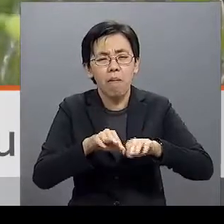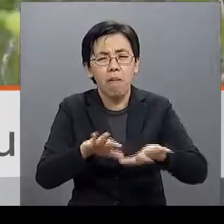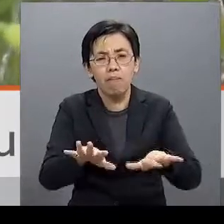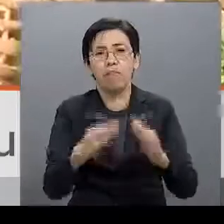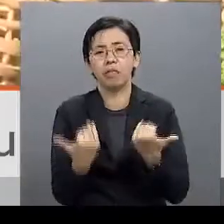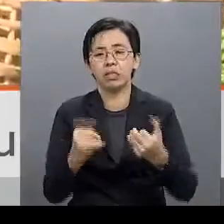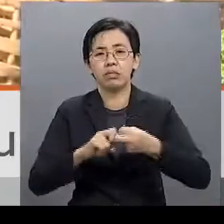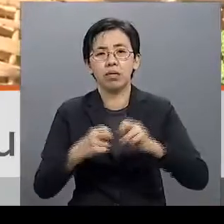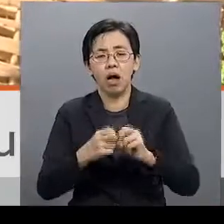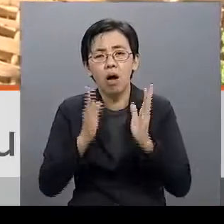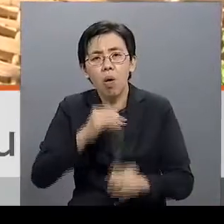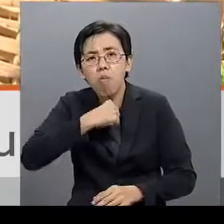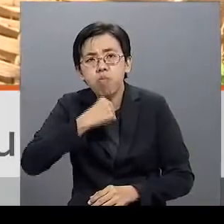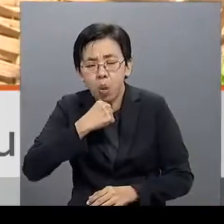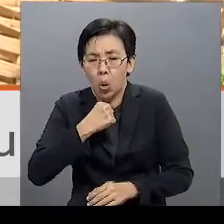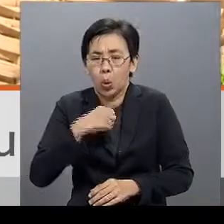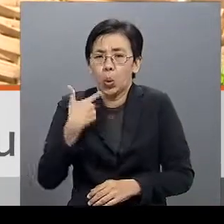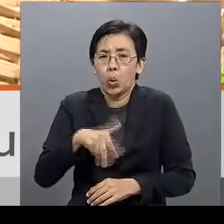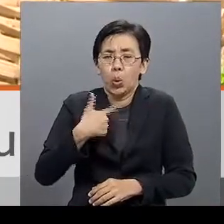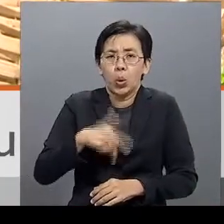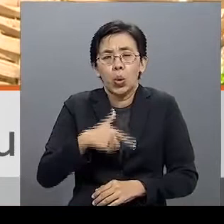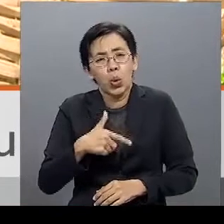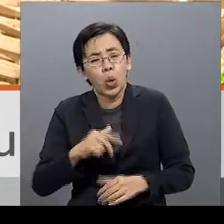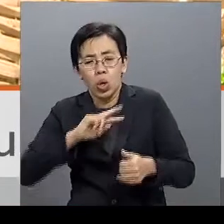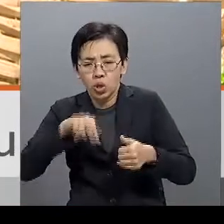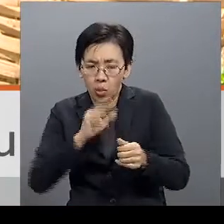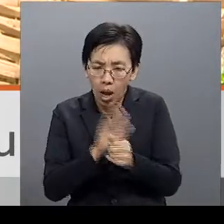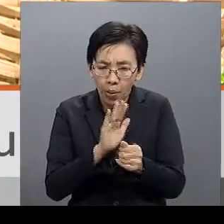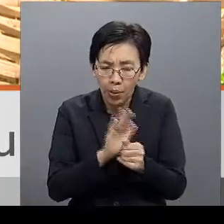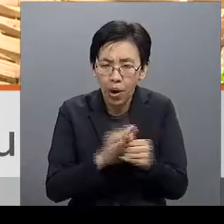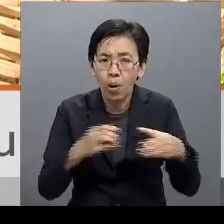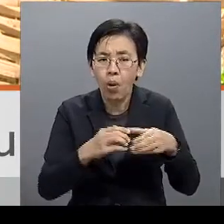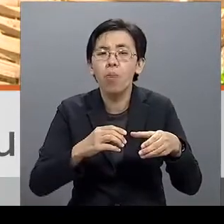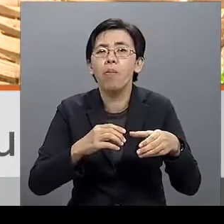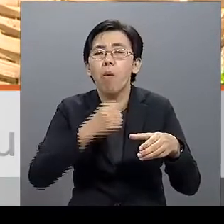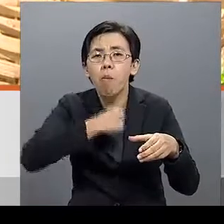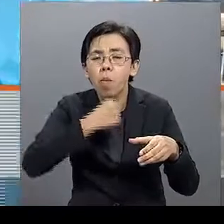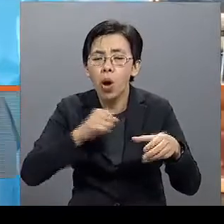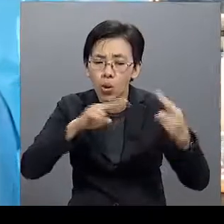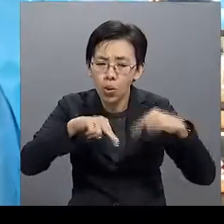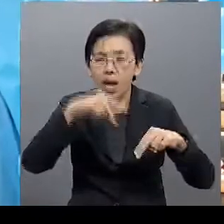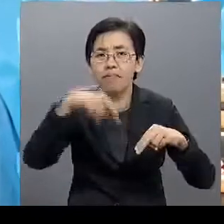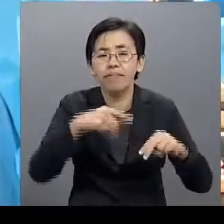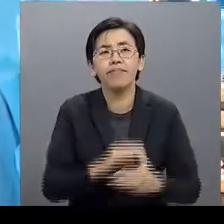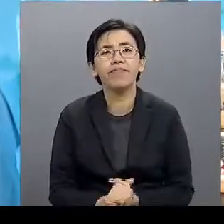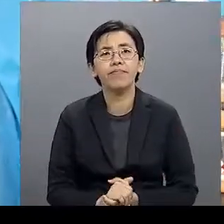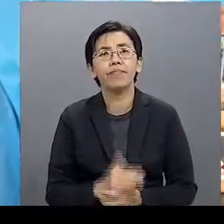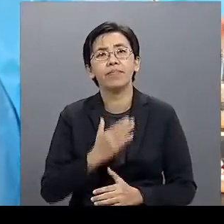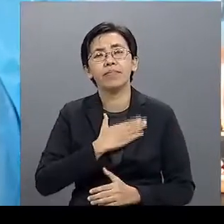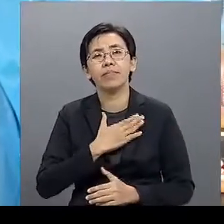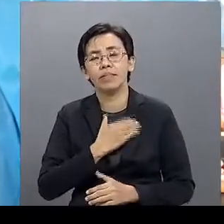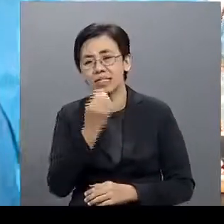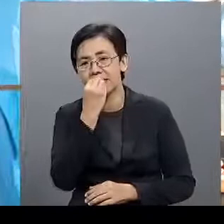ถือเป็นกลุ่มเปราะบางที่ต้องเข้าไปดูแลเป็นพิเศษ เกิดปัญหาขึ้นเนี่ยเราก็พยายามที่จะทำคลังอาหาร